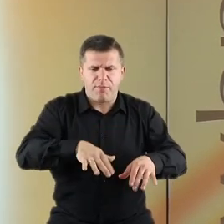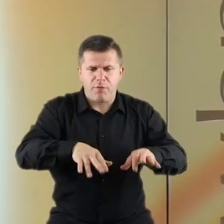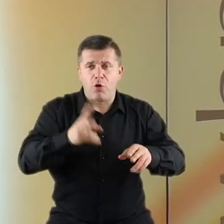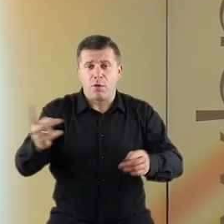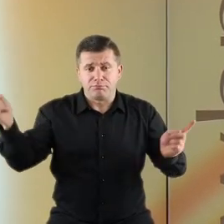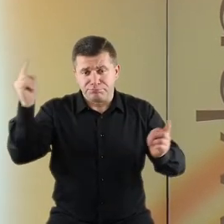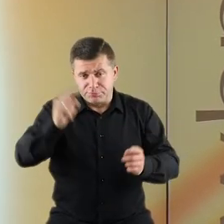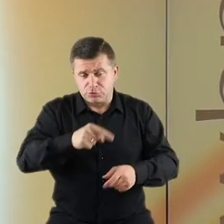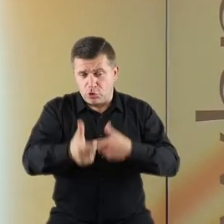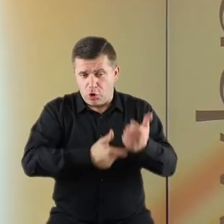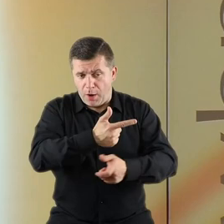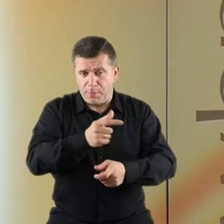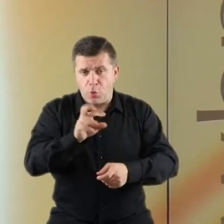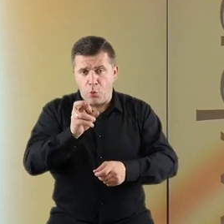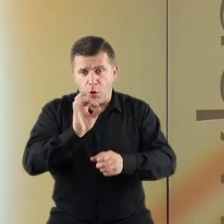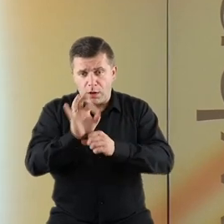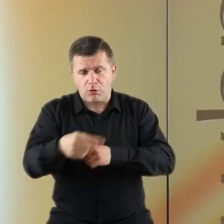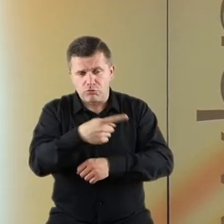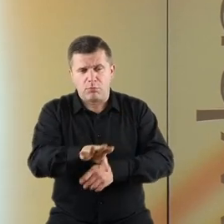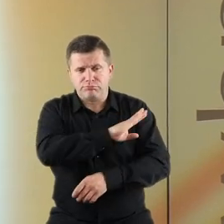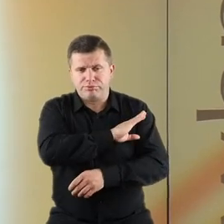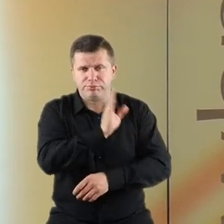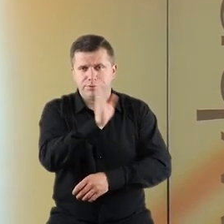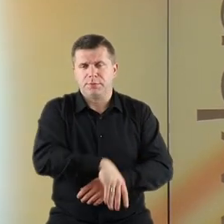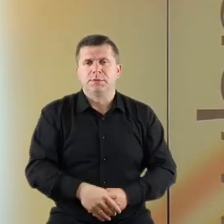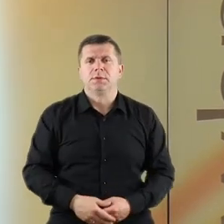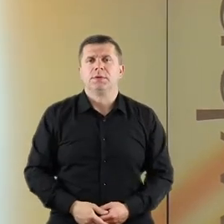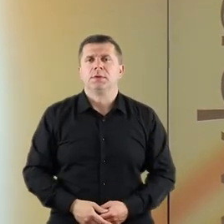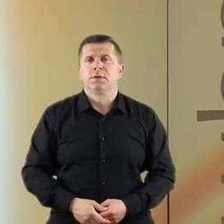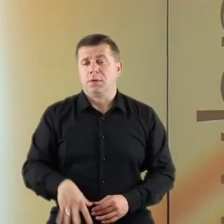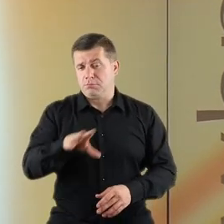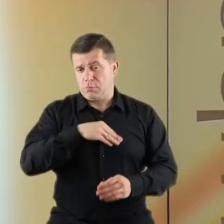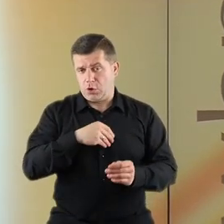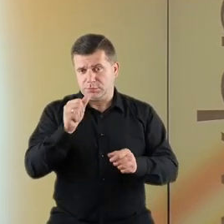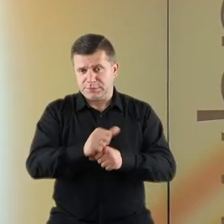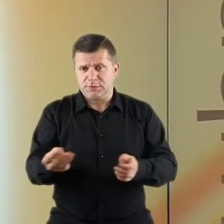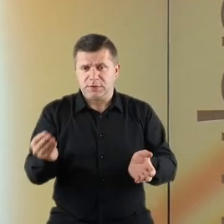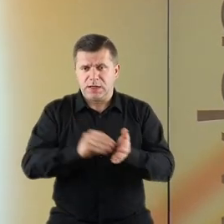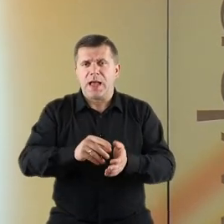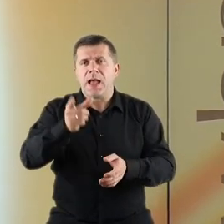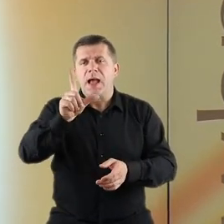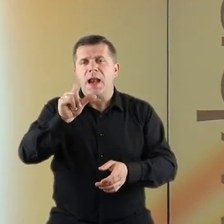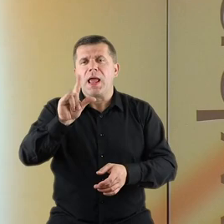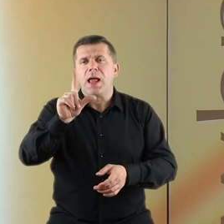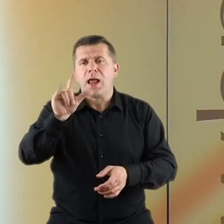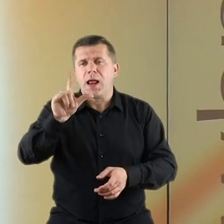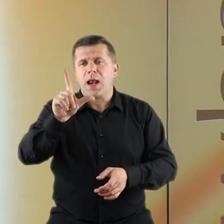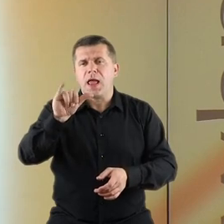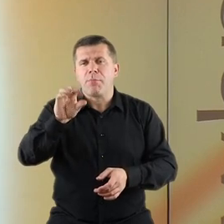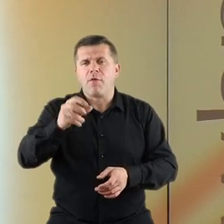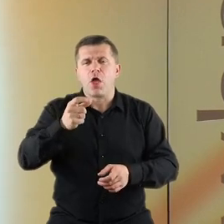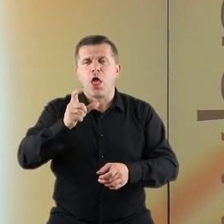ten co uczynił i urok zginie Może też być wbijanie lipowego kołka w próg jak krowa